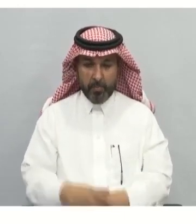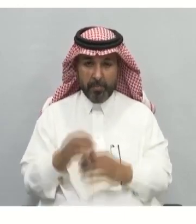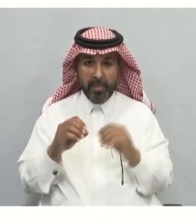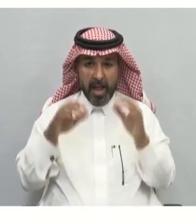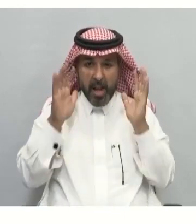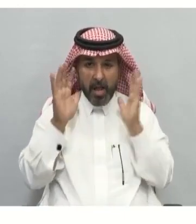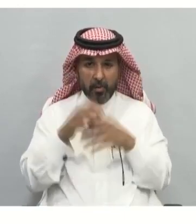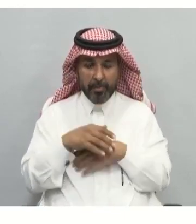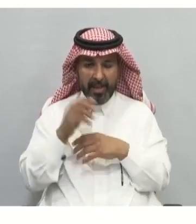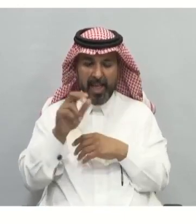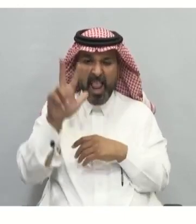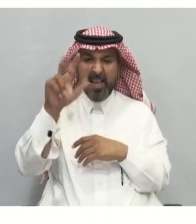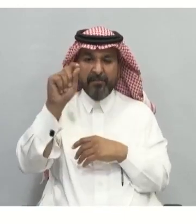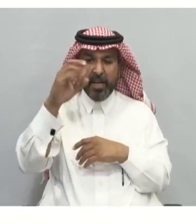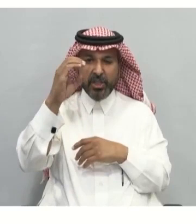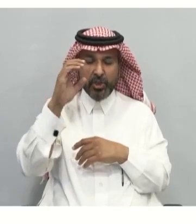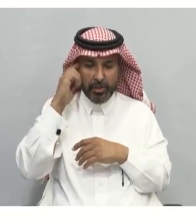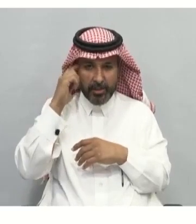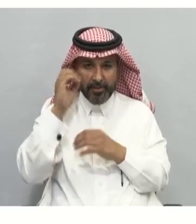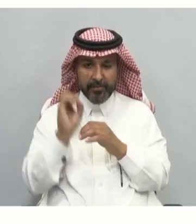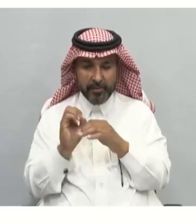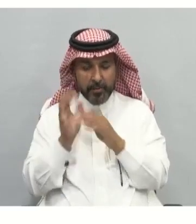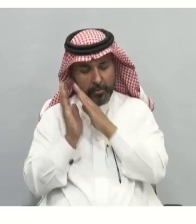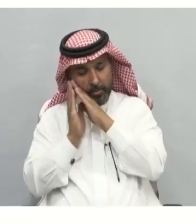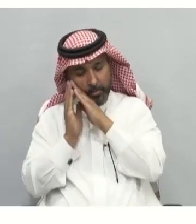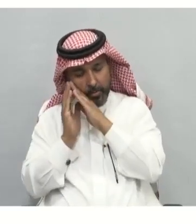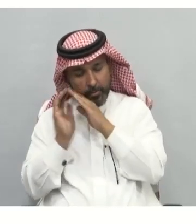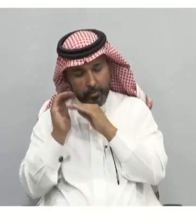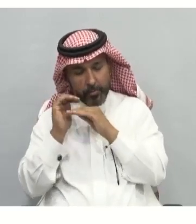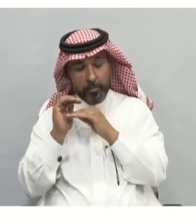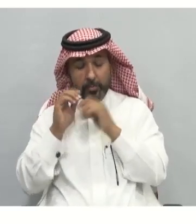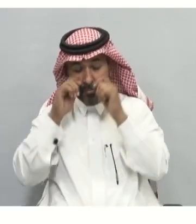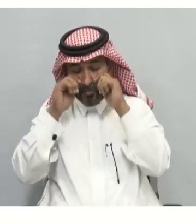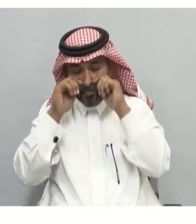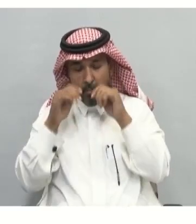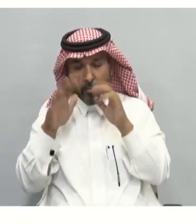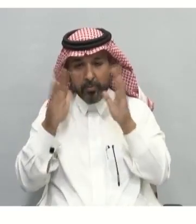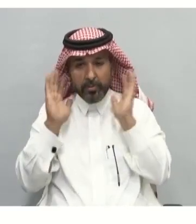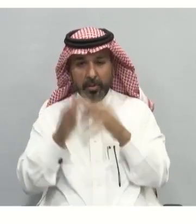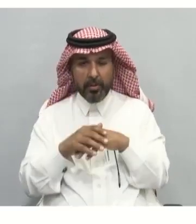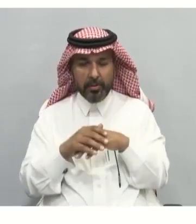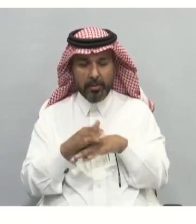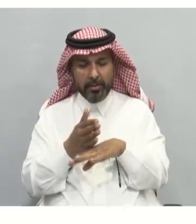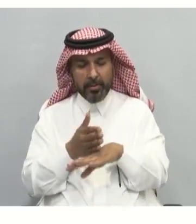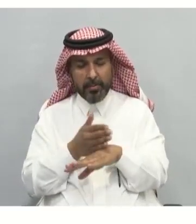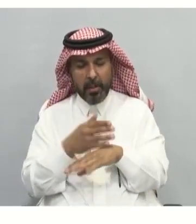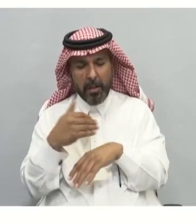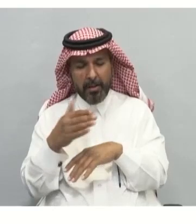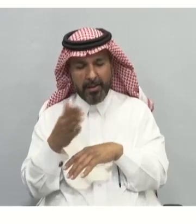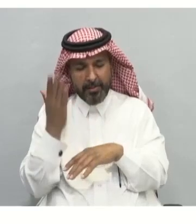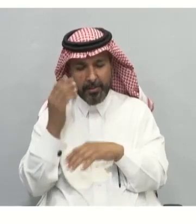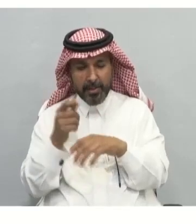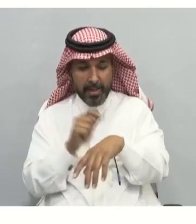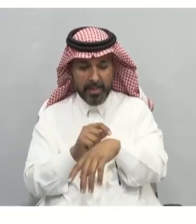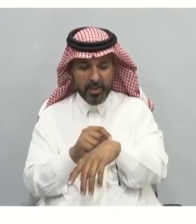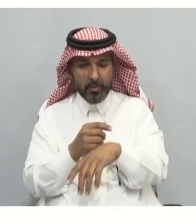المنافقين فبعض الناس ابنائي الطلاب بناتي الطالبات يتهاون في اداء صلاه الفجر وربما لا يضع المؤقت على